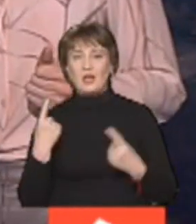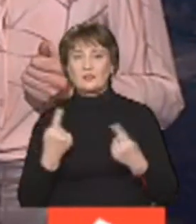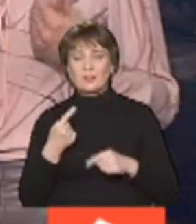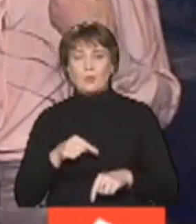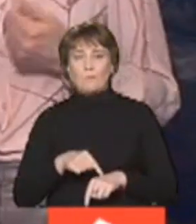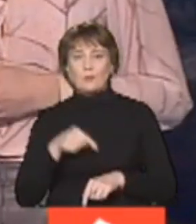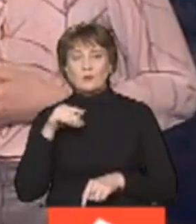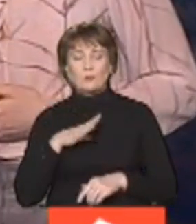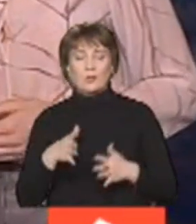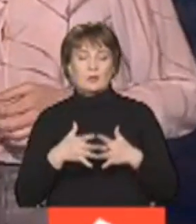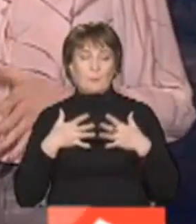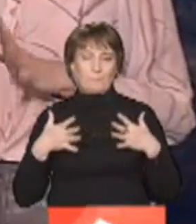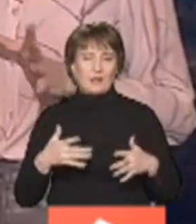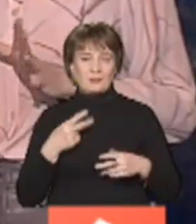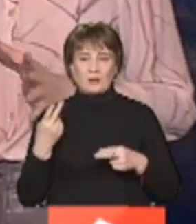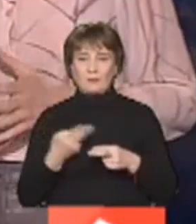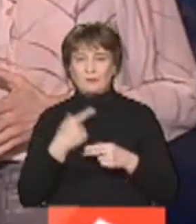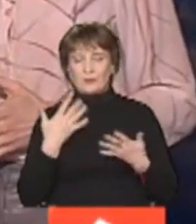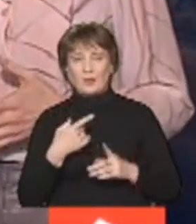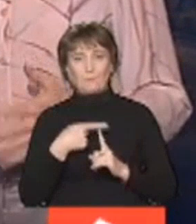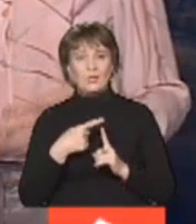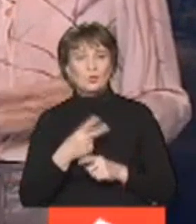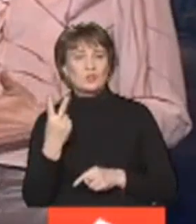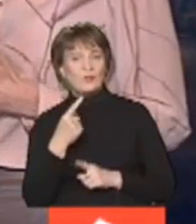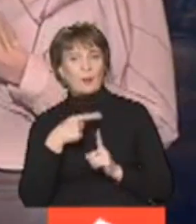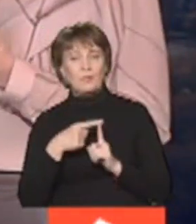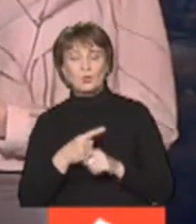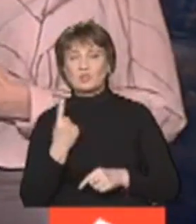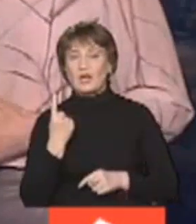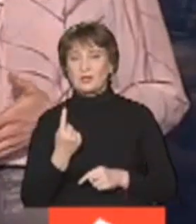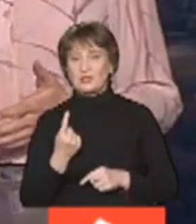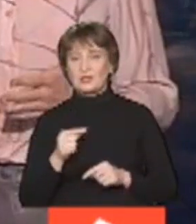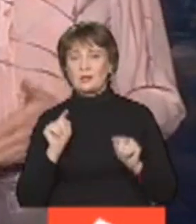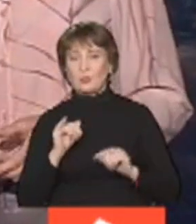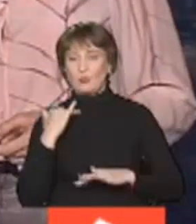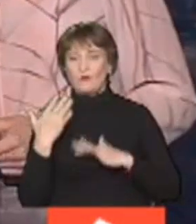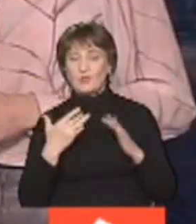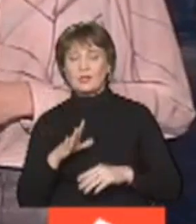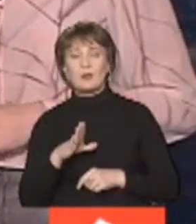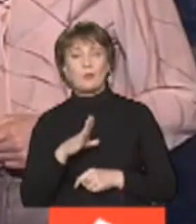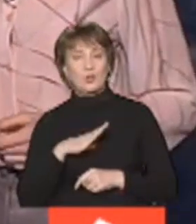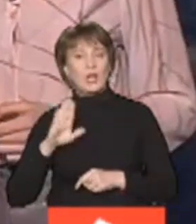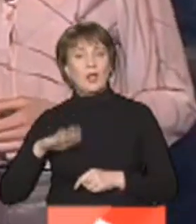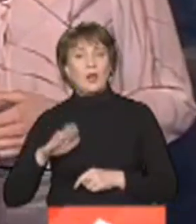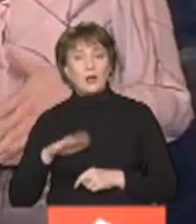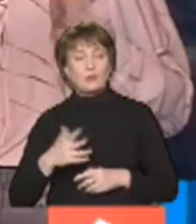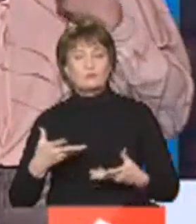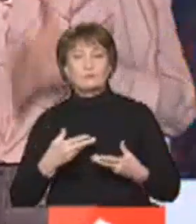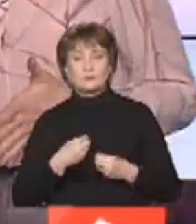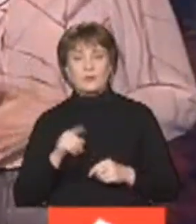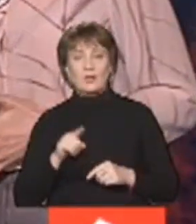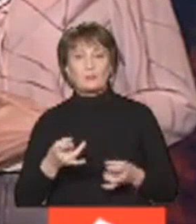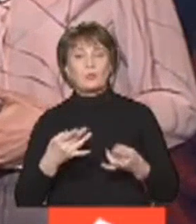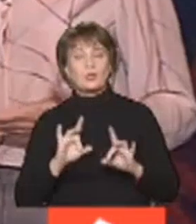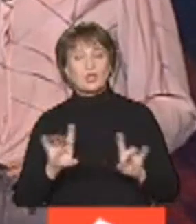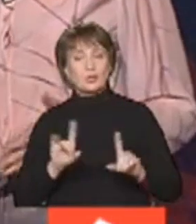було більш дискомфортно, як там плюс 2, плюс 1, тому що все ж таки вітер у нас був, і потім на синоптичній мапі я вам покажу,